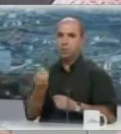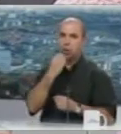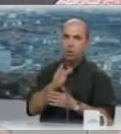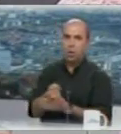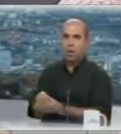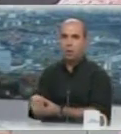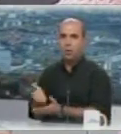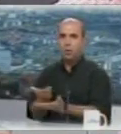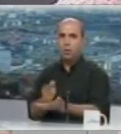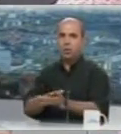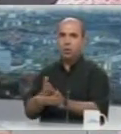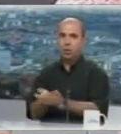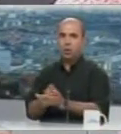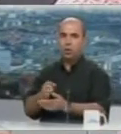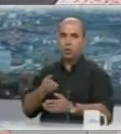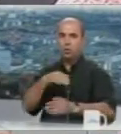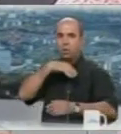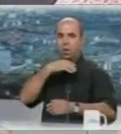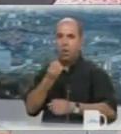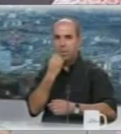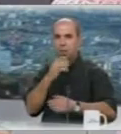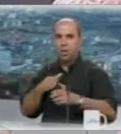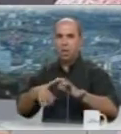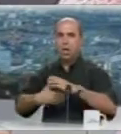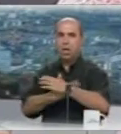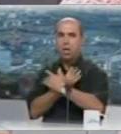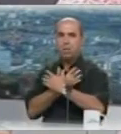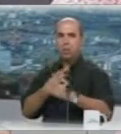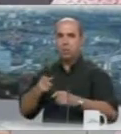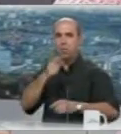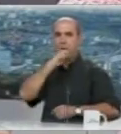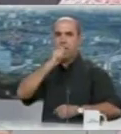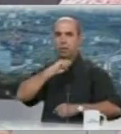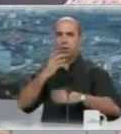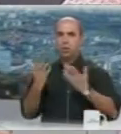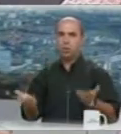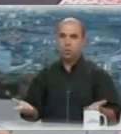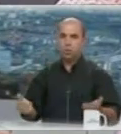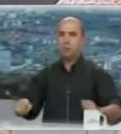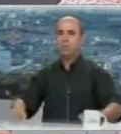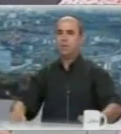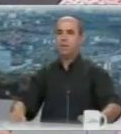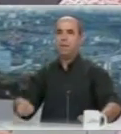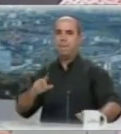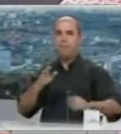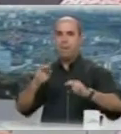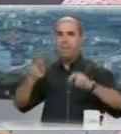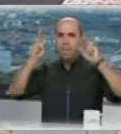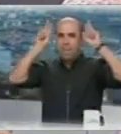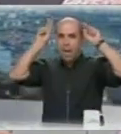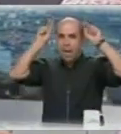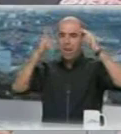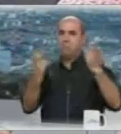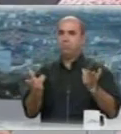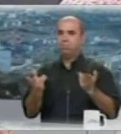التي يقدمها المحلات هناك وأيضا المثلجات وطائر سمان خاصة وحتى الأرانب اللي عشاق لحم